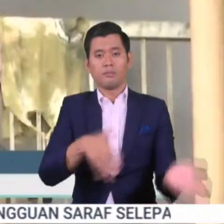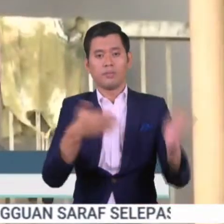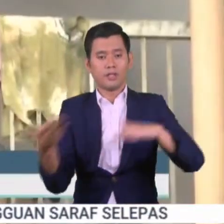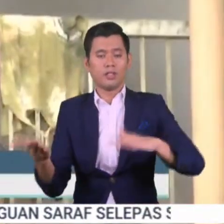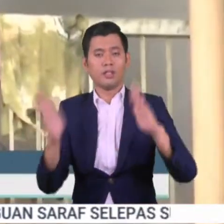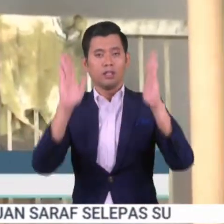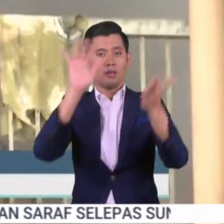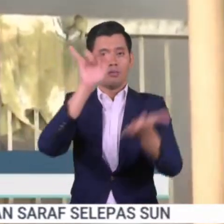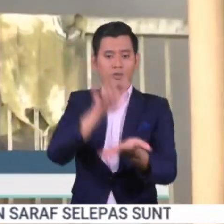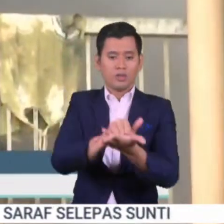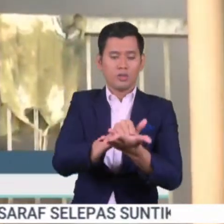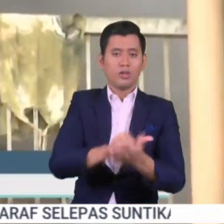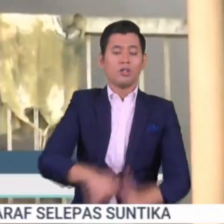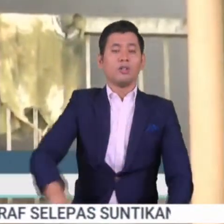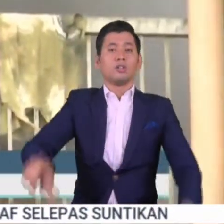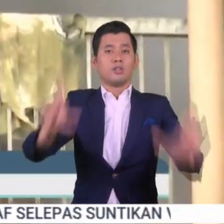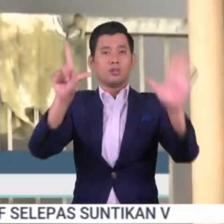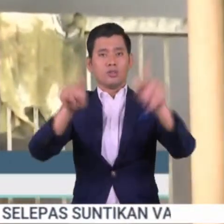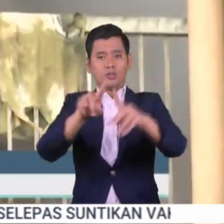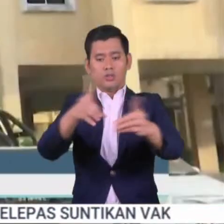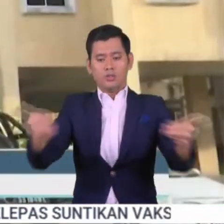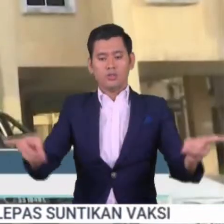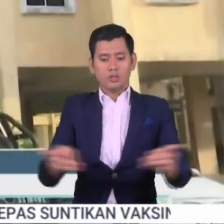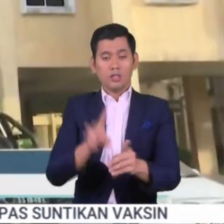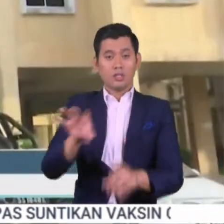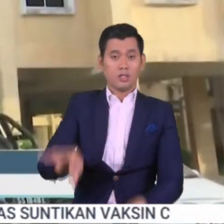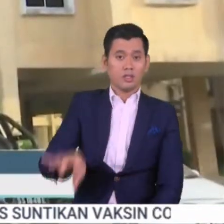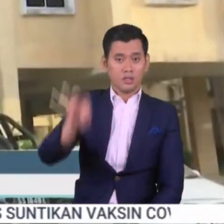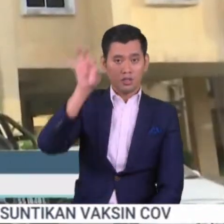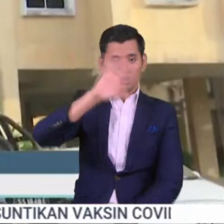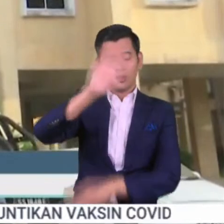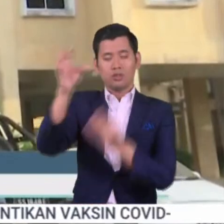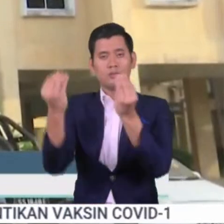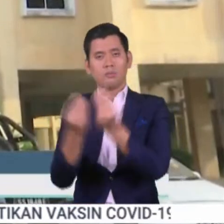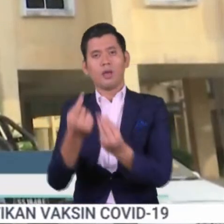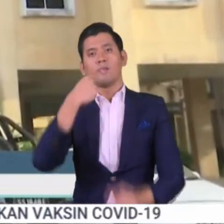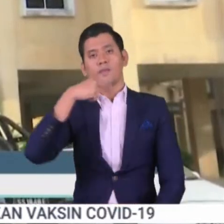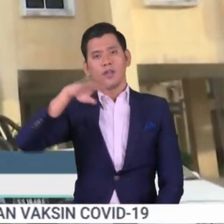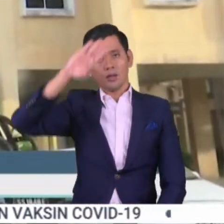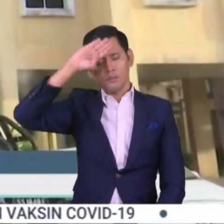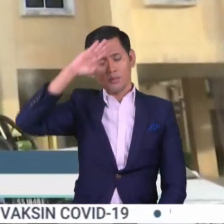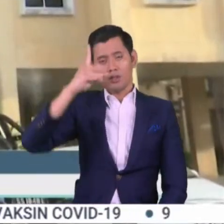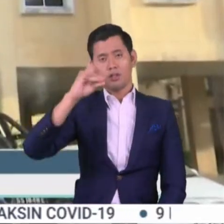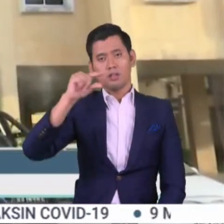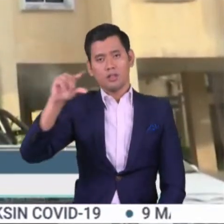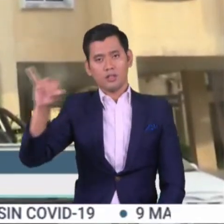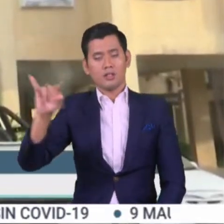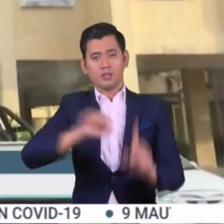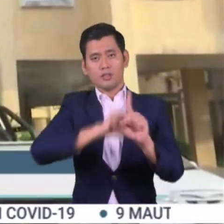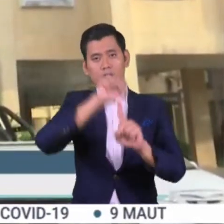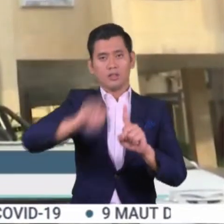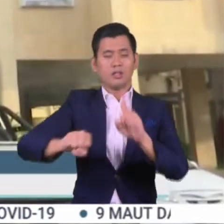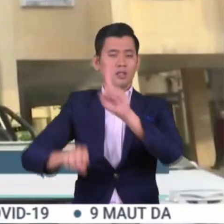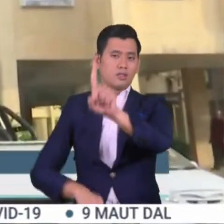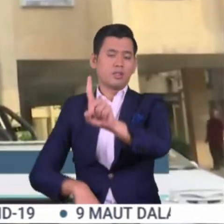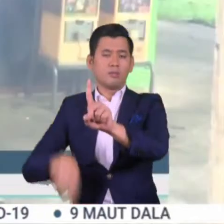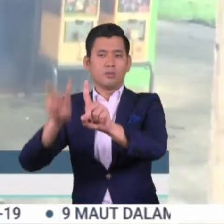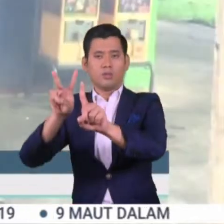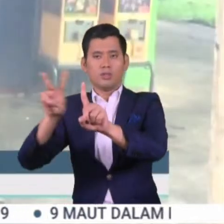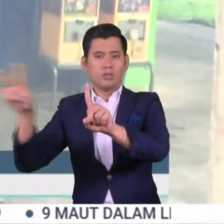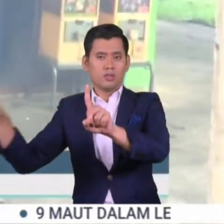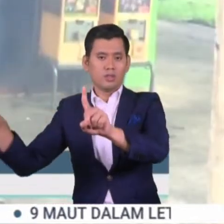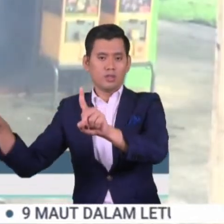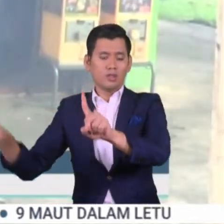Sepanjang tempoh tersebut, 7 daerah dikesan mencatat jumlah kes demam denggi tertinggi iaitu Sandakan 1,222